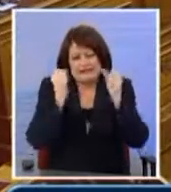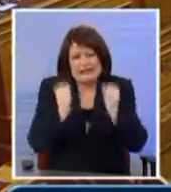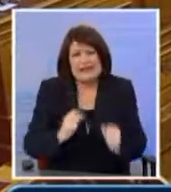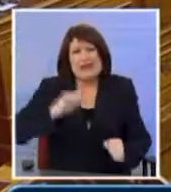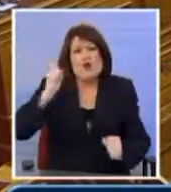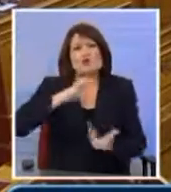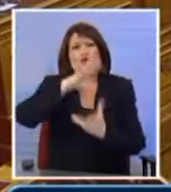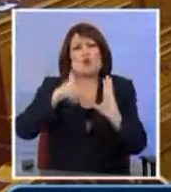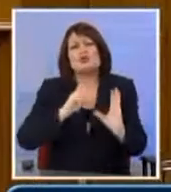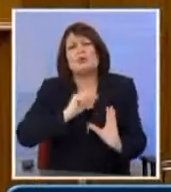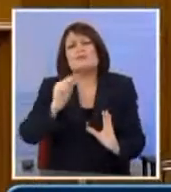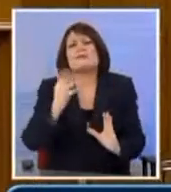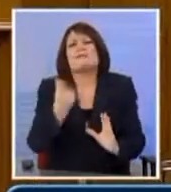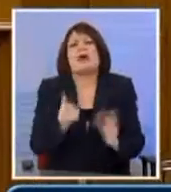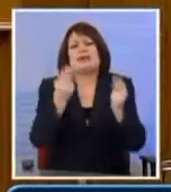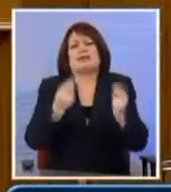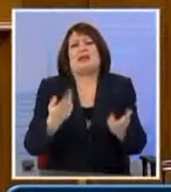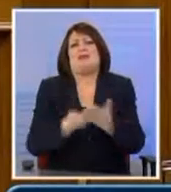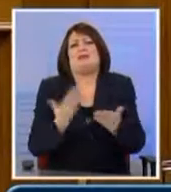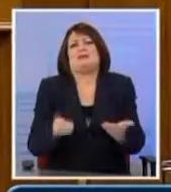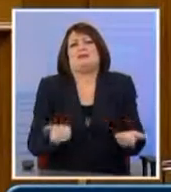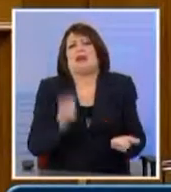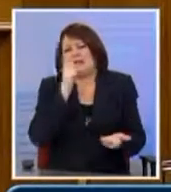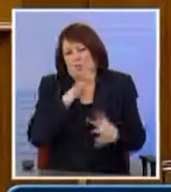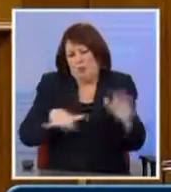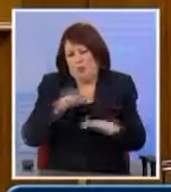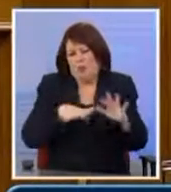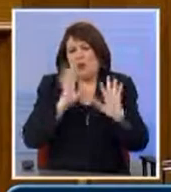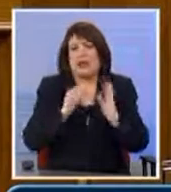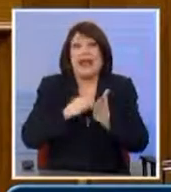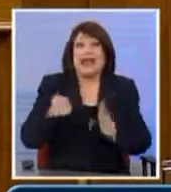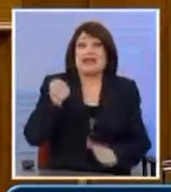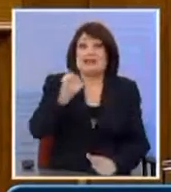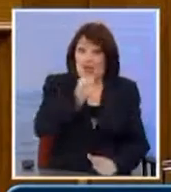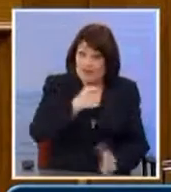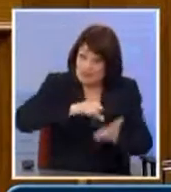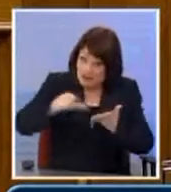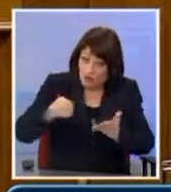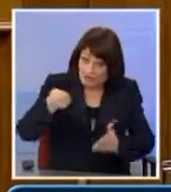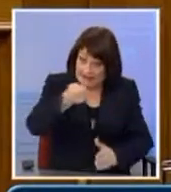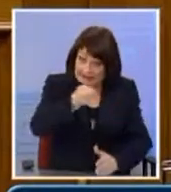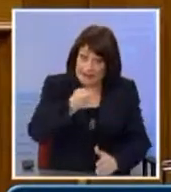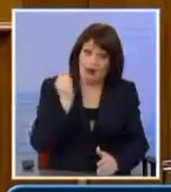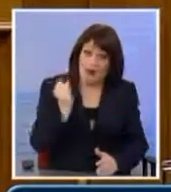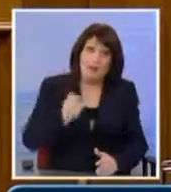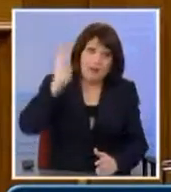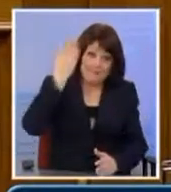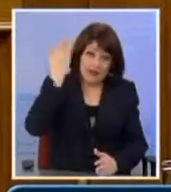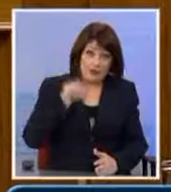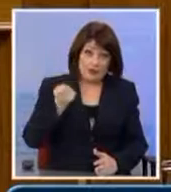όλου του κόσμου. Όσον αφορά την εξόφληξη ληξιπρόθεσμων, τα ληξιπρόθεσμα που ανήκουν στο